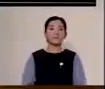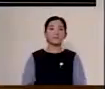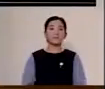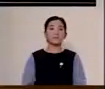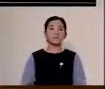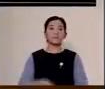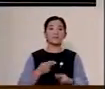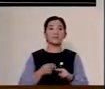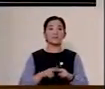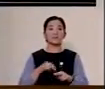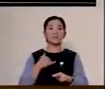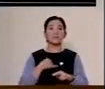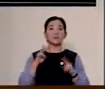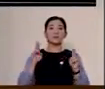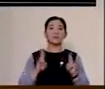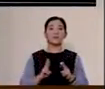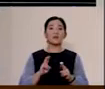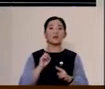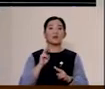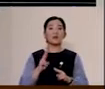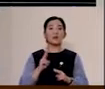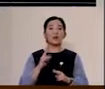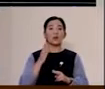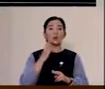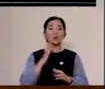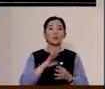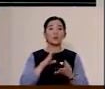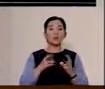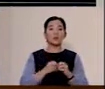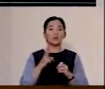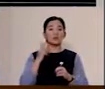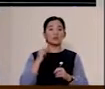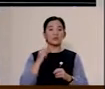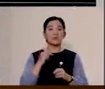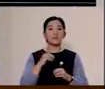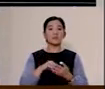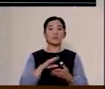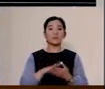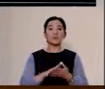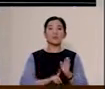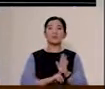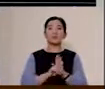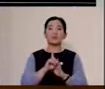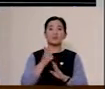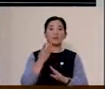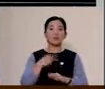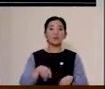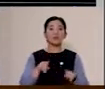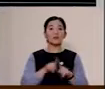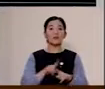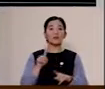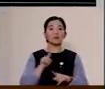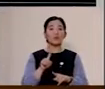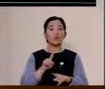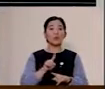Вот это у нас правило. Правило, как округлять числа. Запишем. Сначала, для того, чтобы округлить